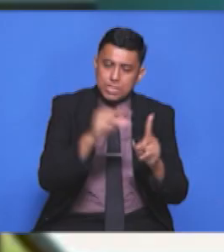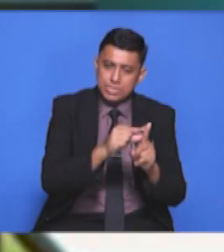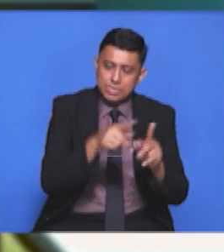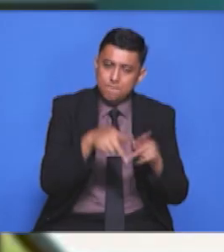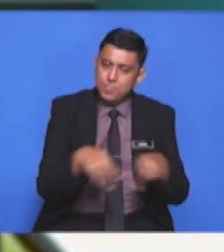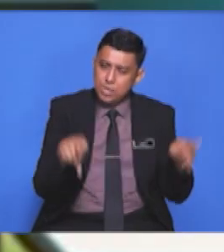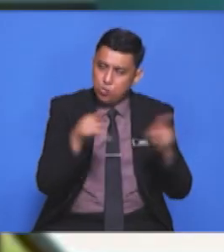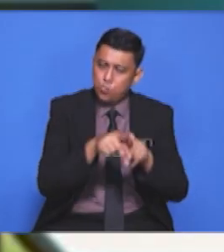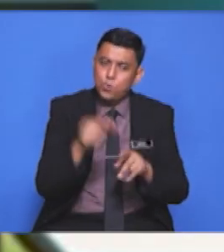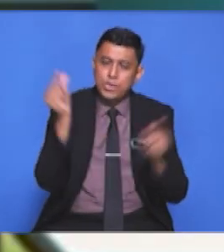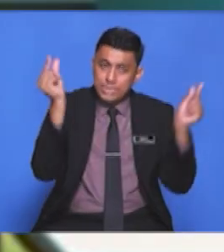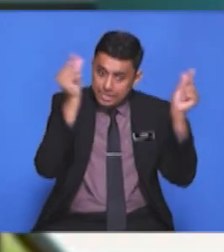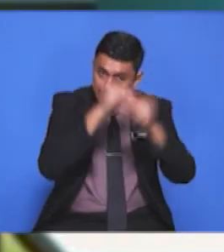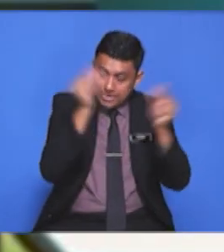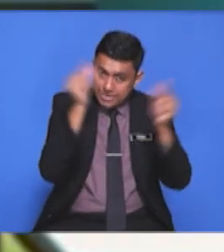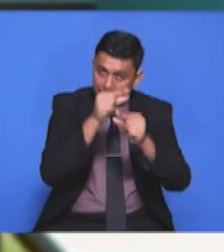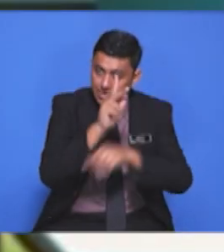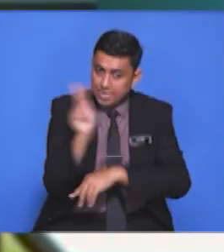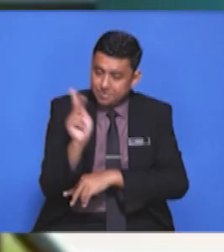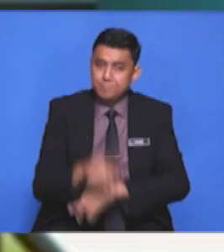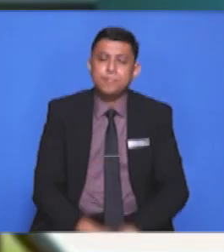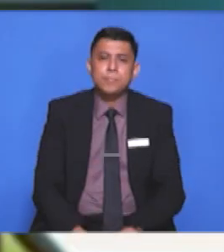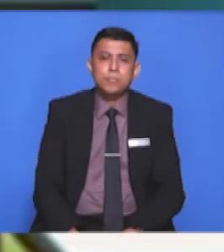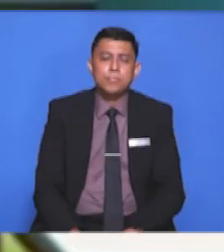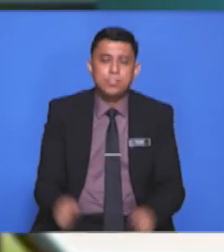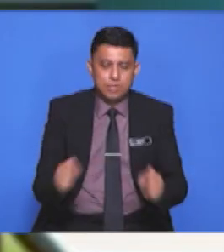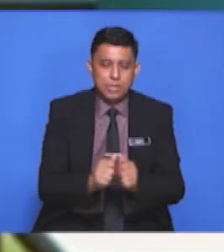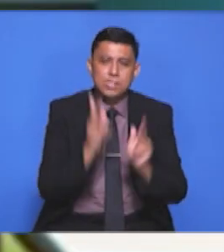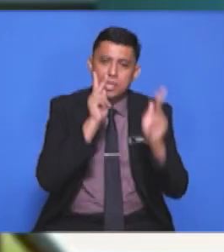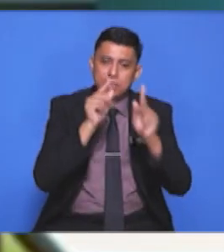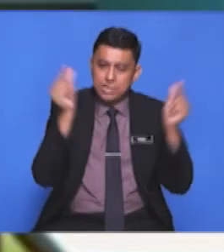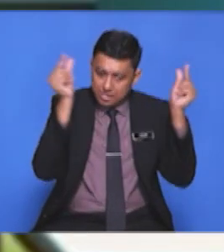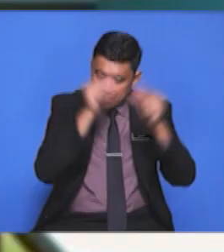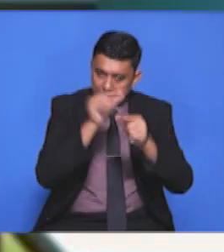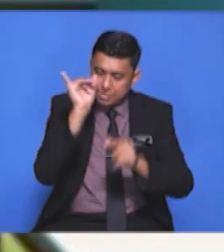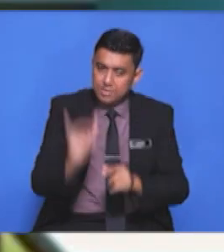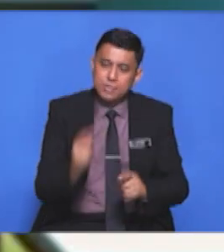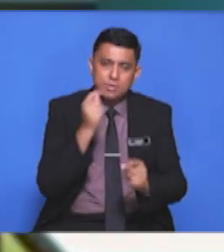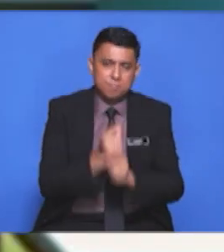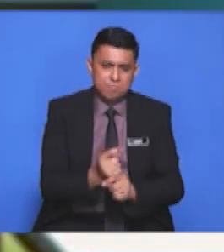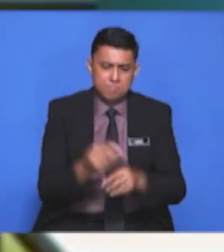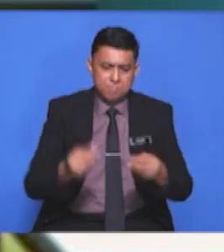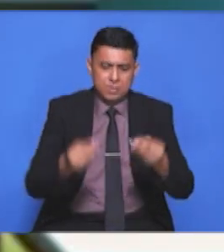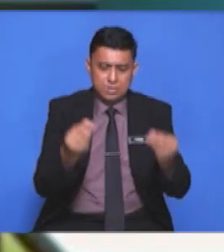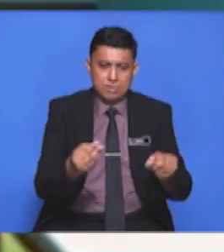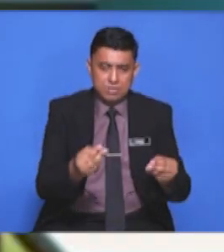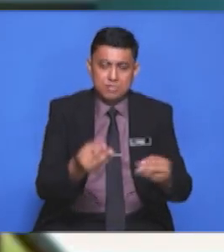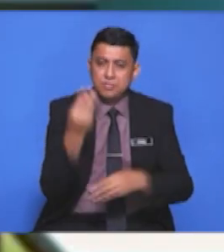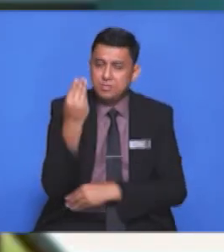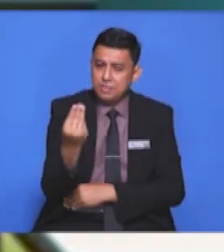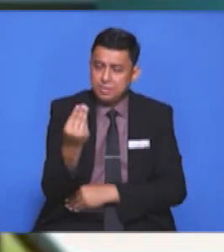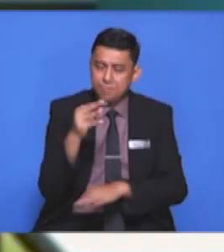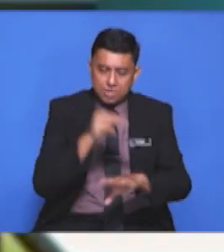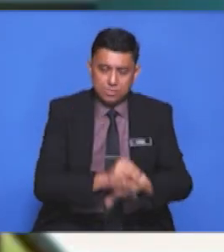perlu dikagetkan dengan kategori the yang tepat Ceko beri sedikit masa untuk murid-muridnya